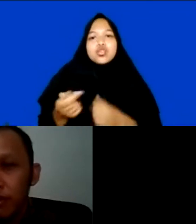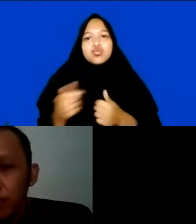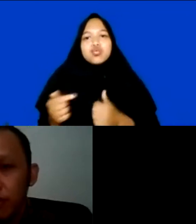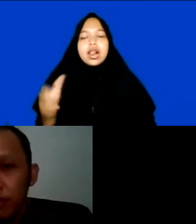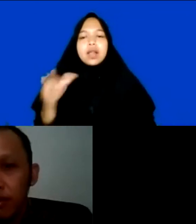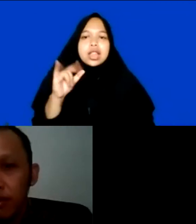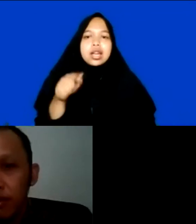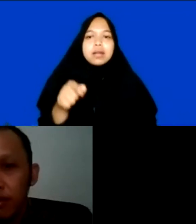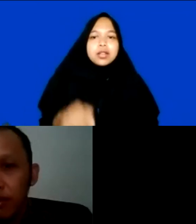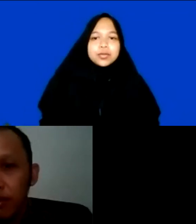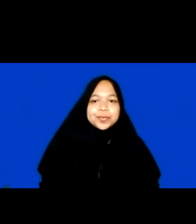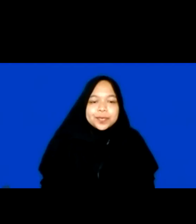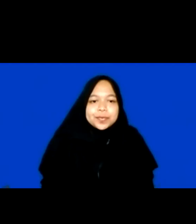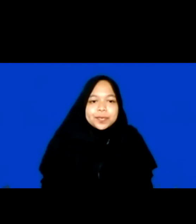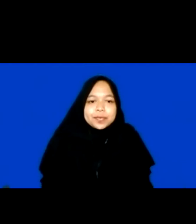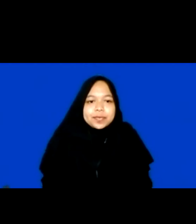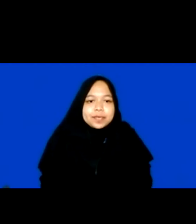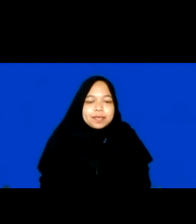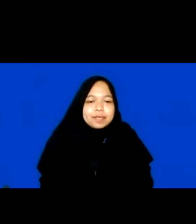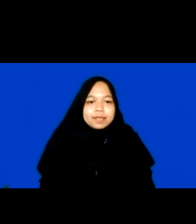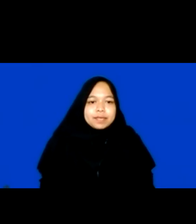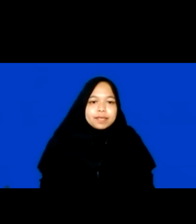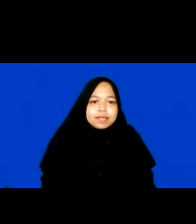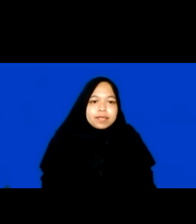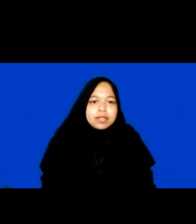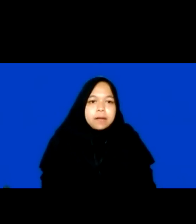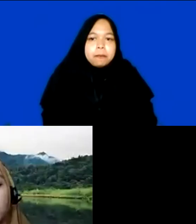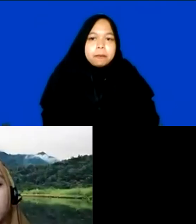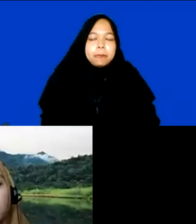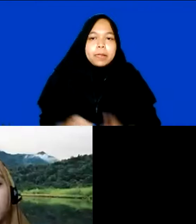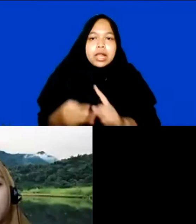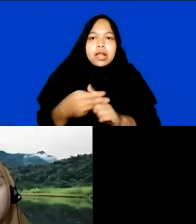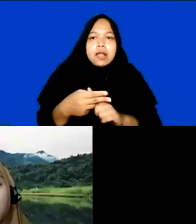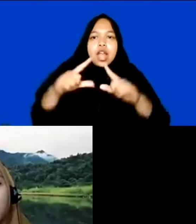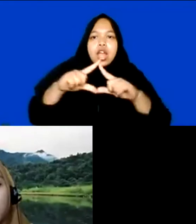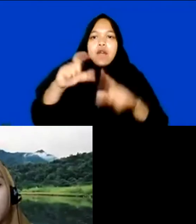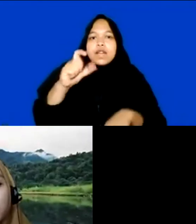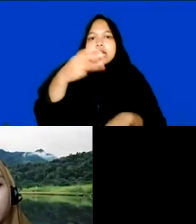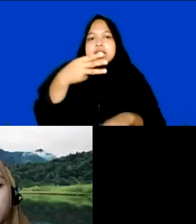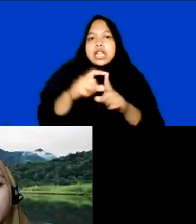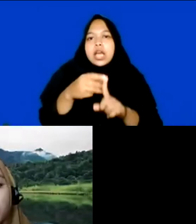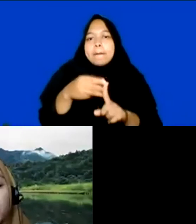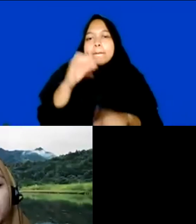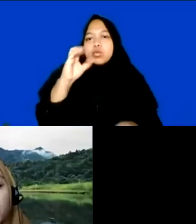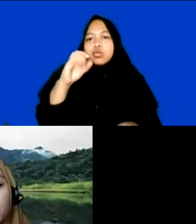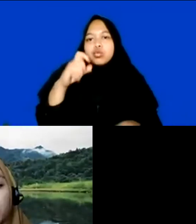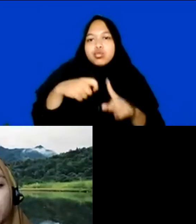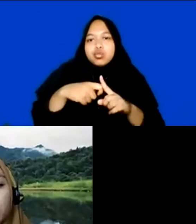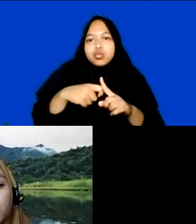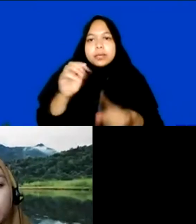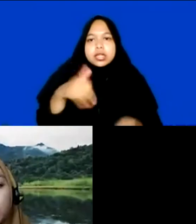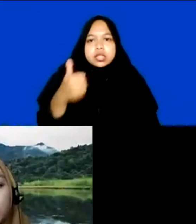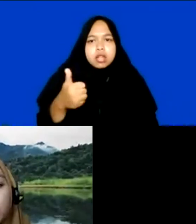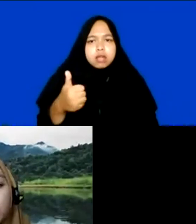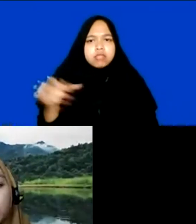juga. Kadang saya juga di promo di Facebook kayak gitu. Jadi saya sebenarnya jualnya cuma di online, nggak fisiknya sih nggak ada. Kita nggak ada toko,